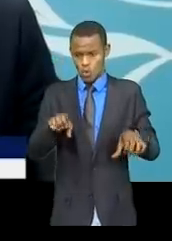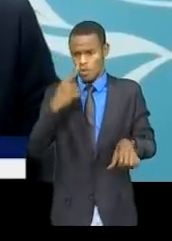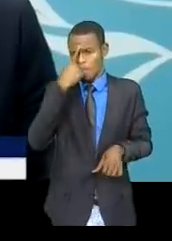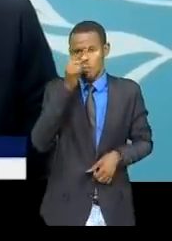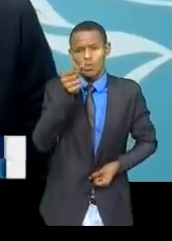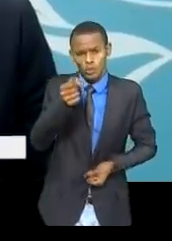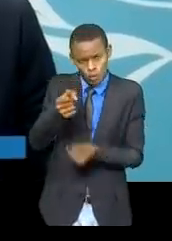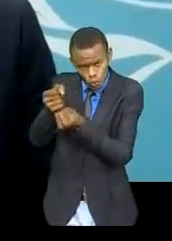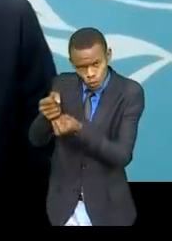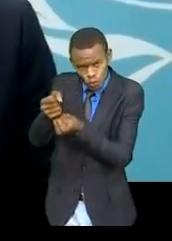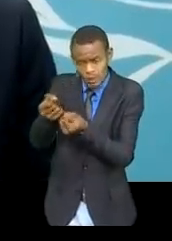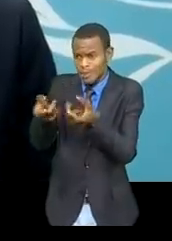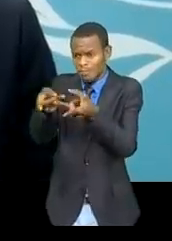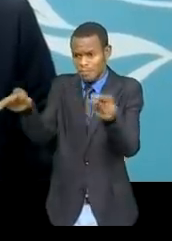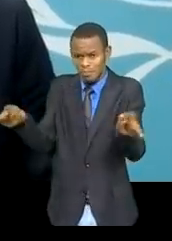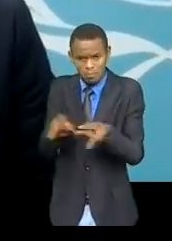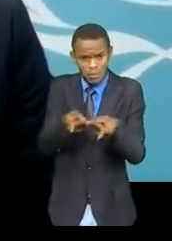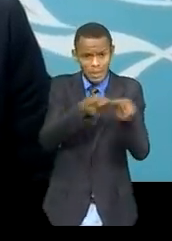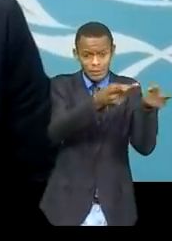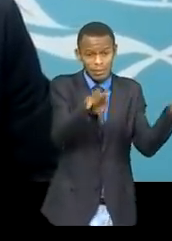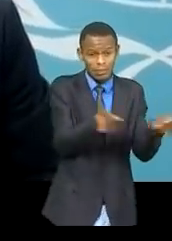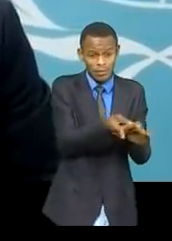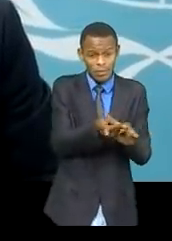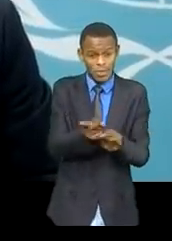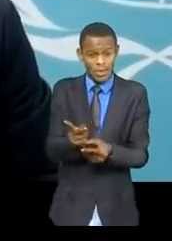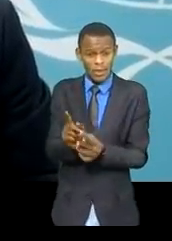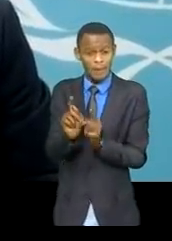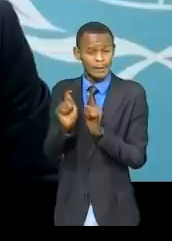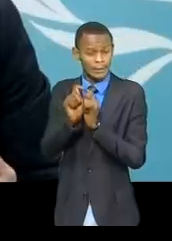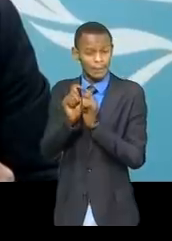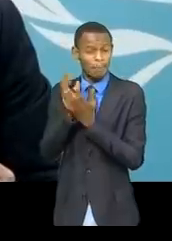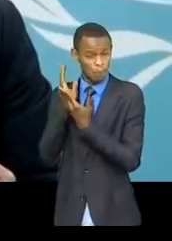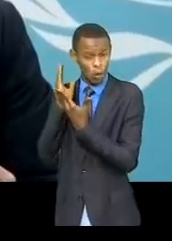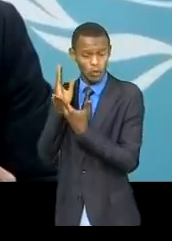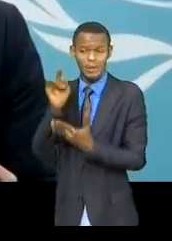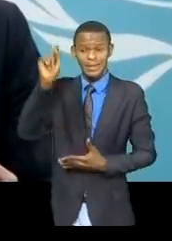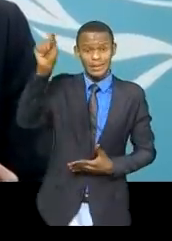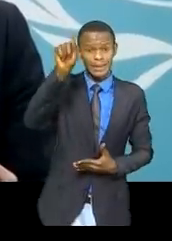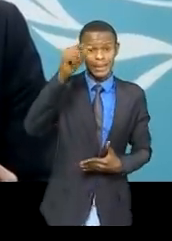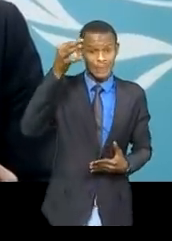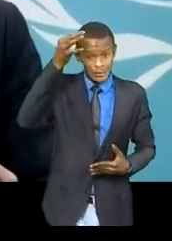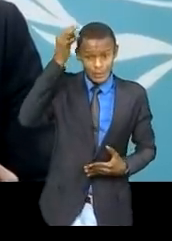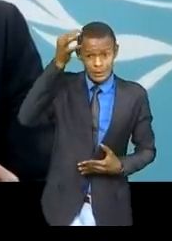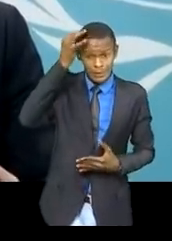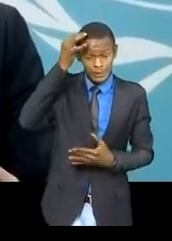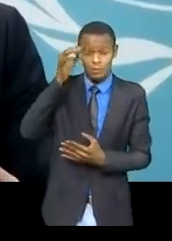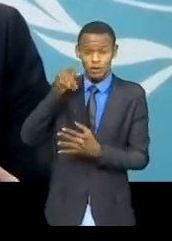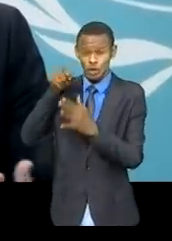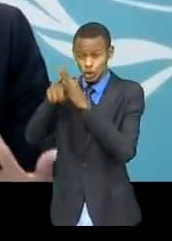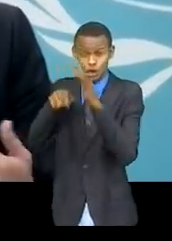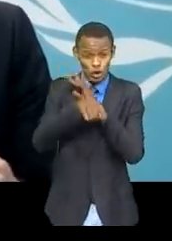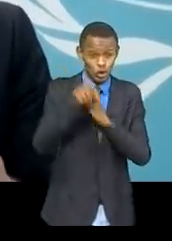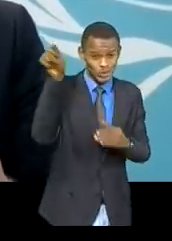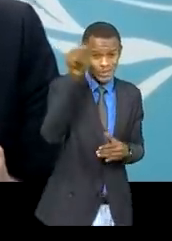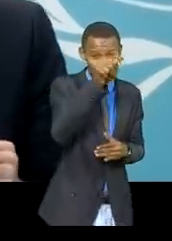sur les principaux axes qui visent à neutraliser les forces négatives qui sont engagées dans des opérations très, très difficiles